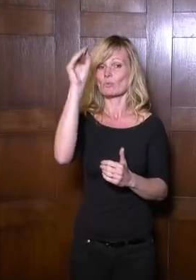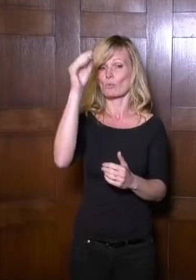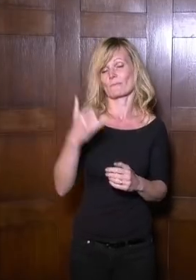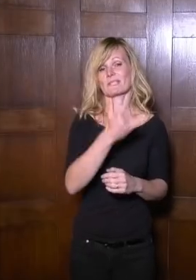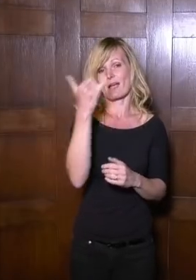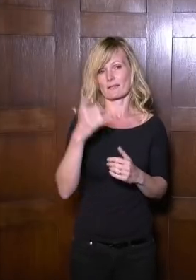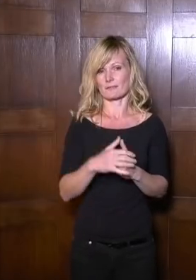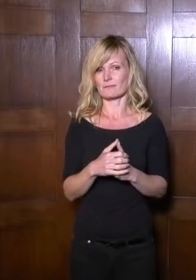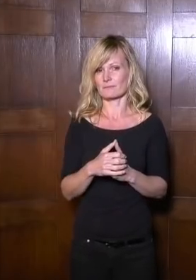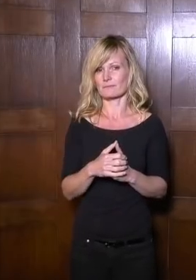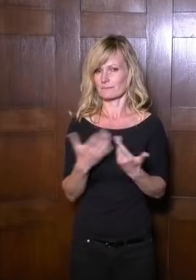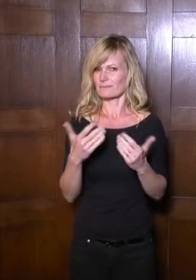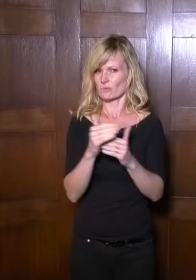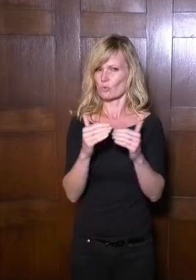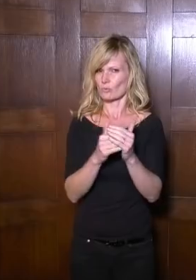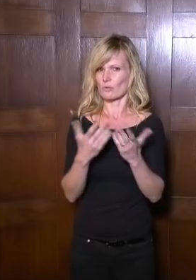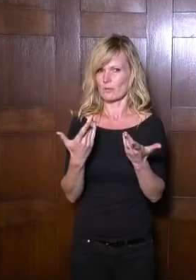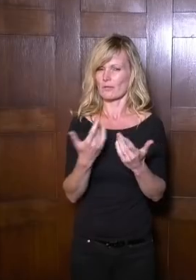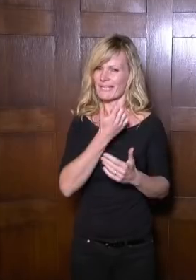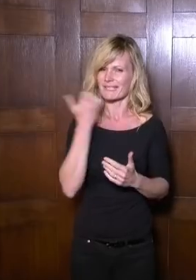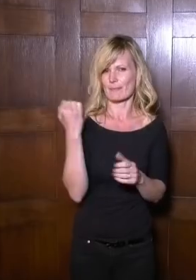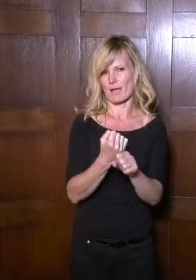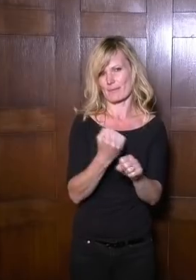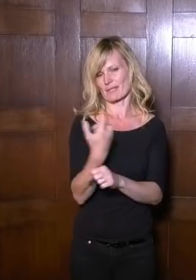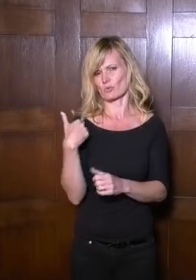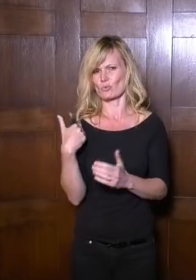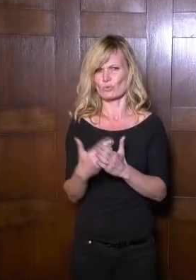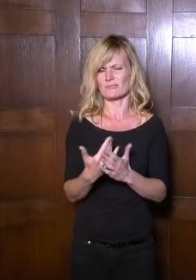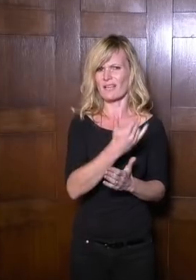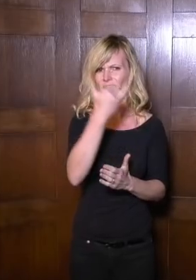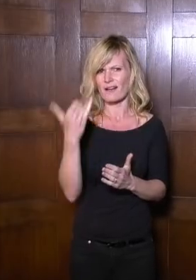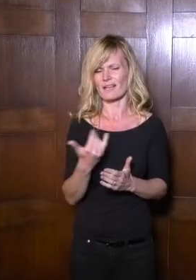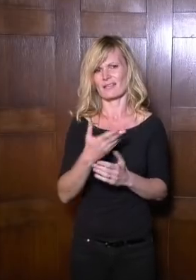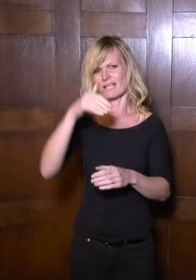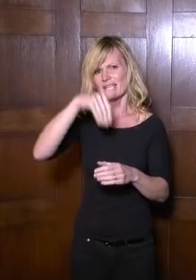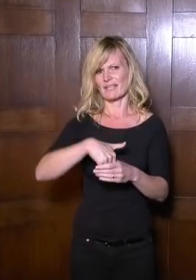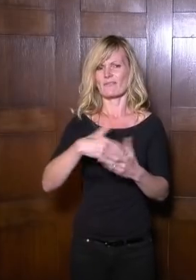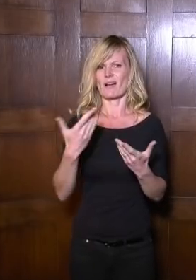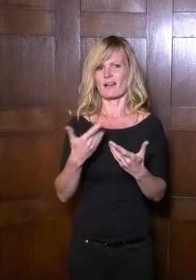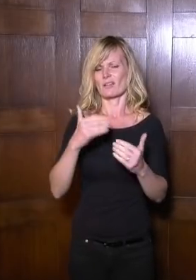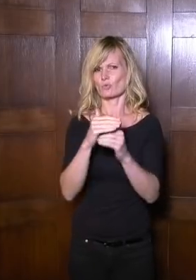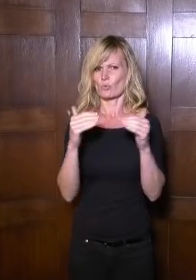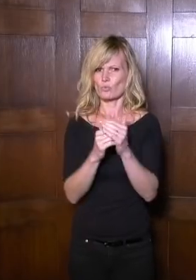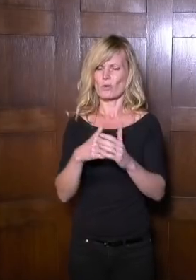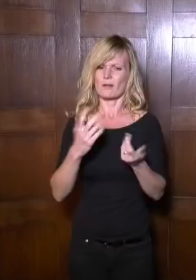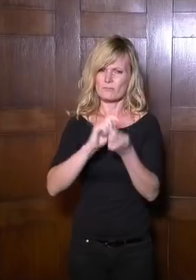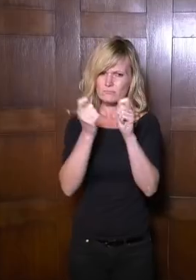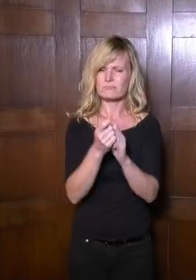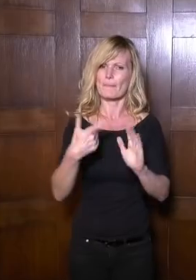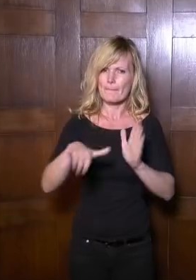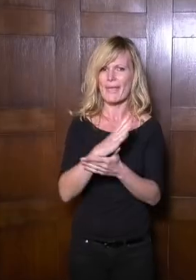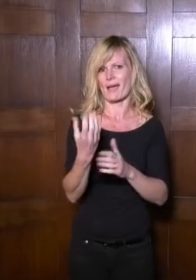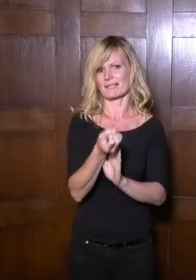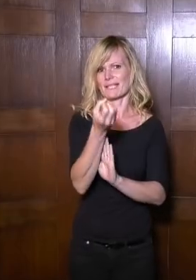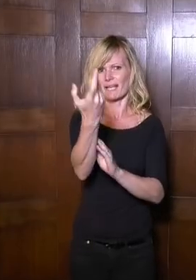Jahren, dass man doch in der Struktur extrem arbeitet. Wir hatten schon seit Jahren über die Infrastruktur der Digitalisierung geredet. Jetzt hat es gezeigt, man kann